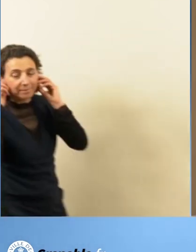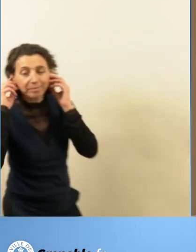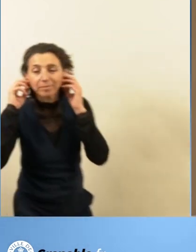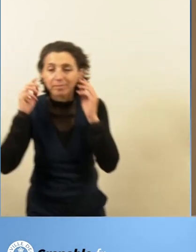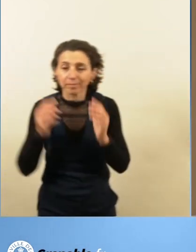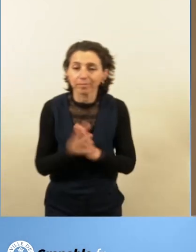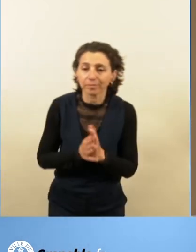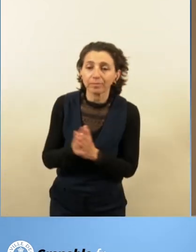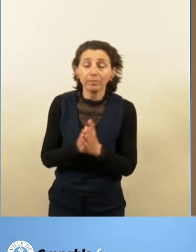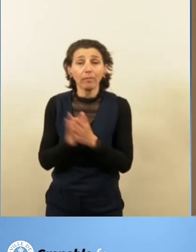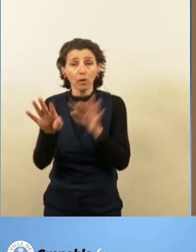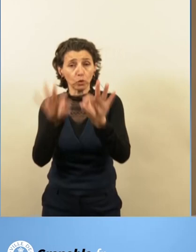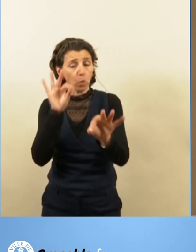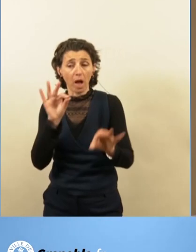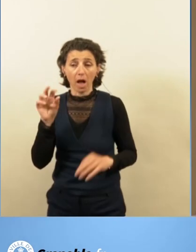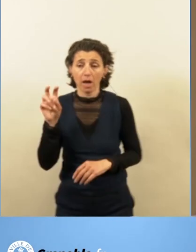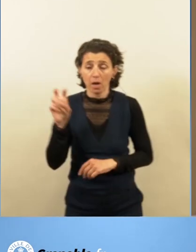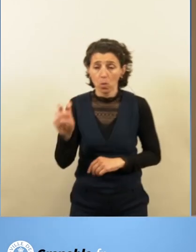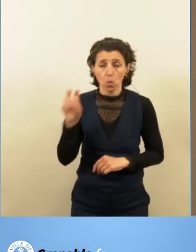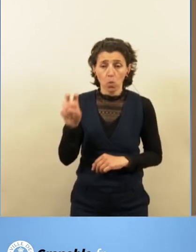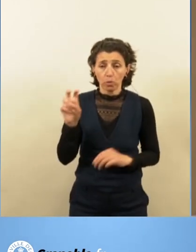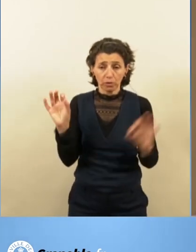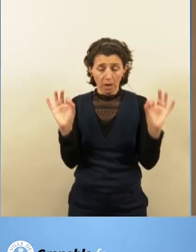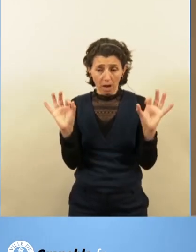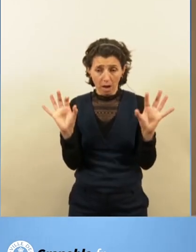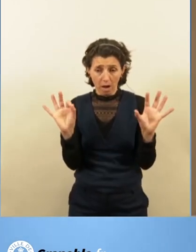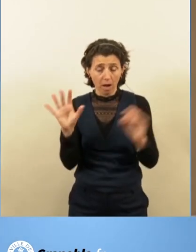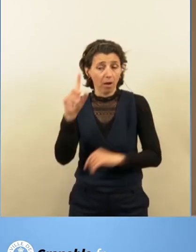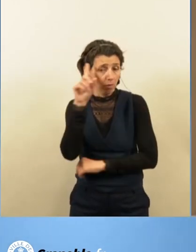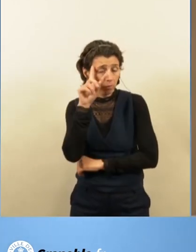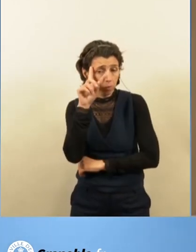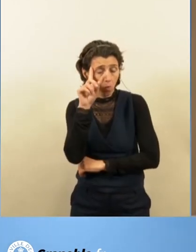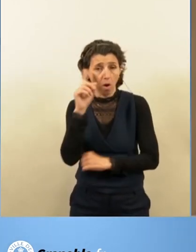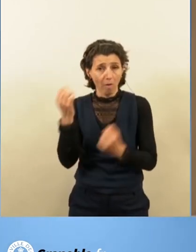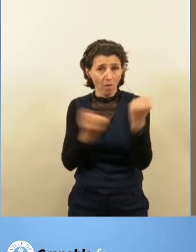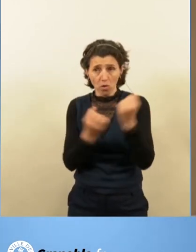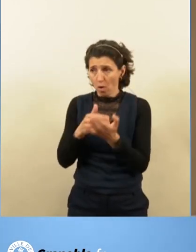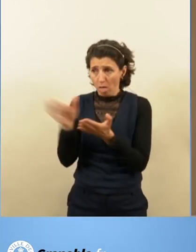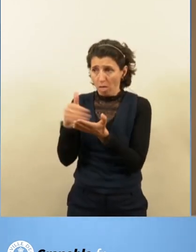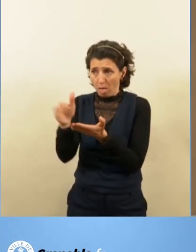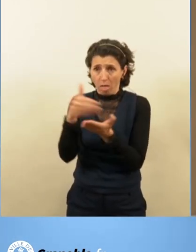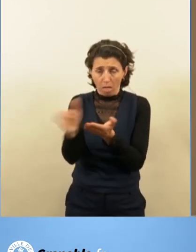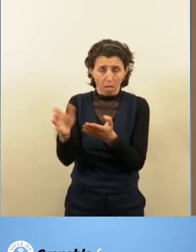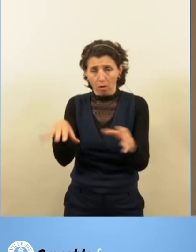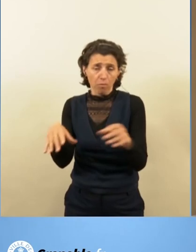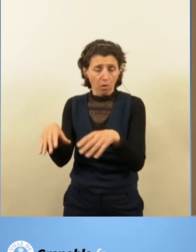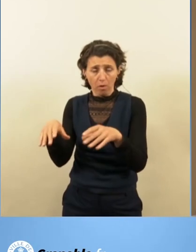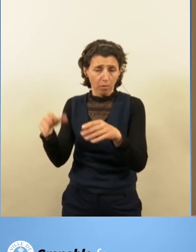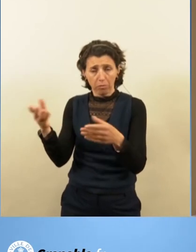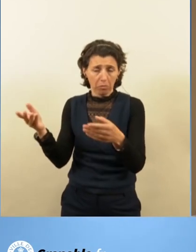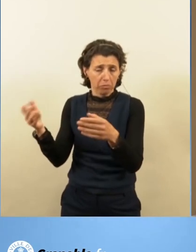donc à la case donc des véhicules des véhicules pardon pour les remplacer par d'autres véhicules coûte cher